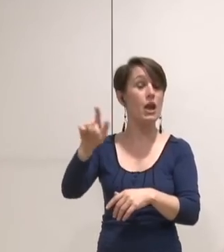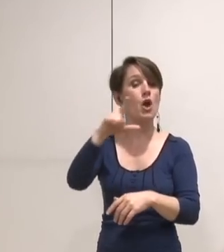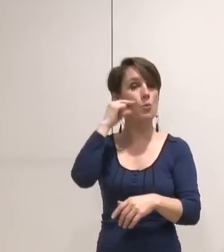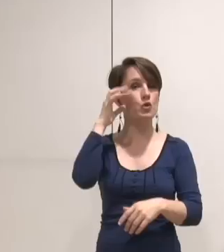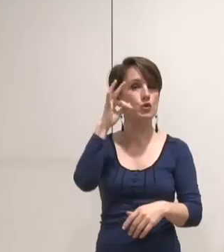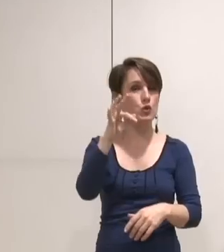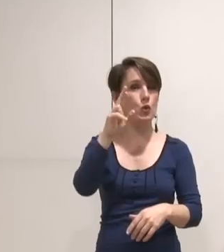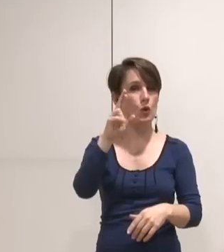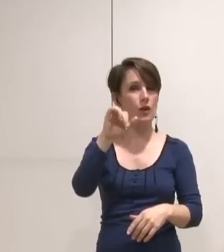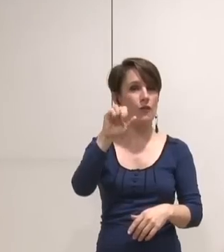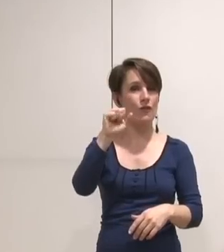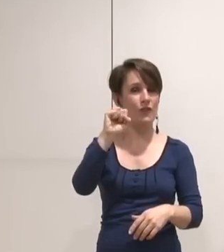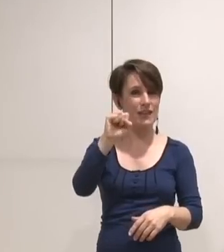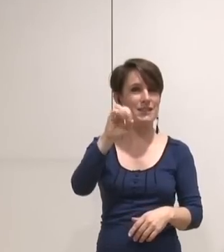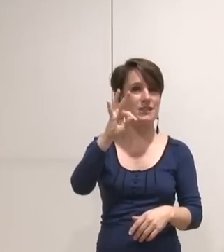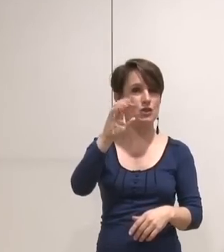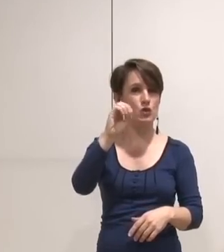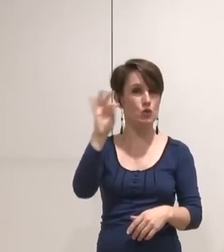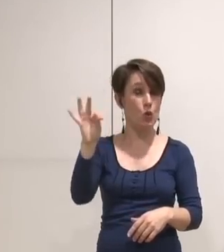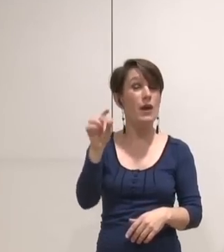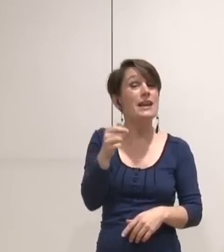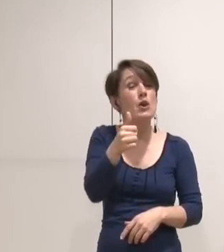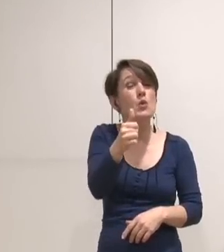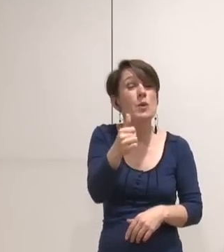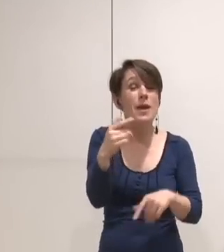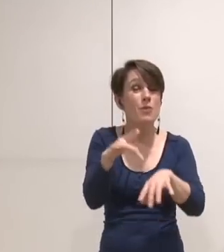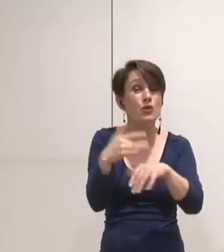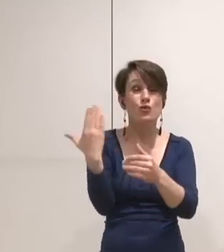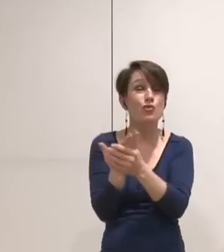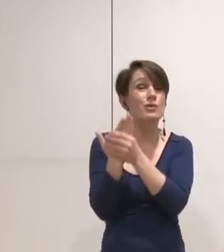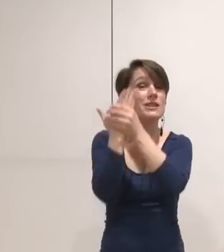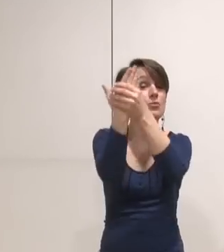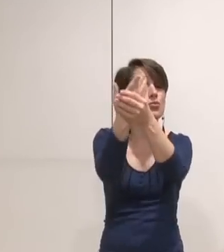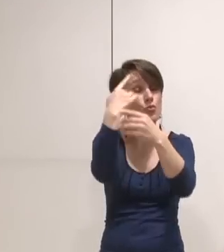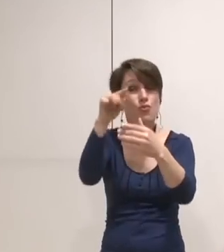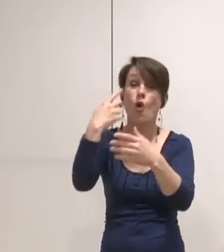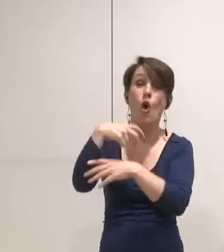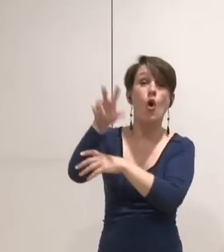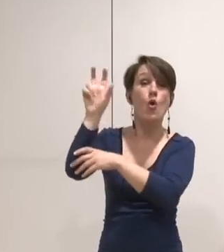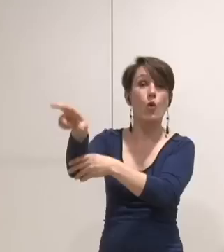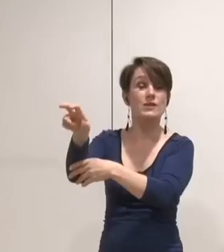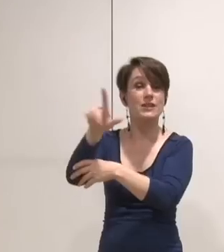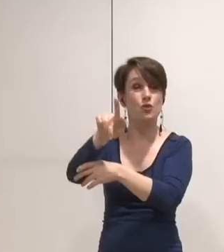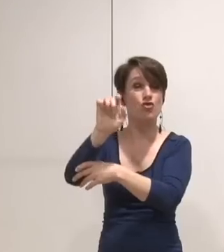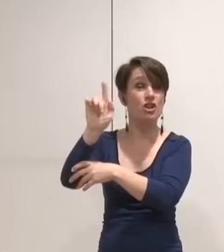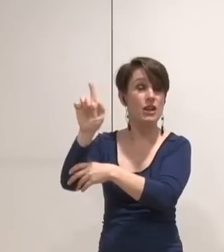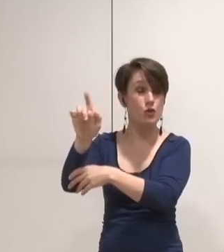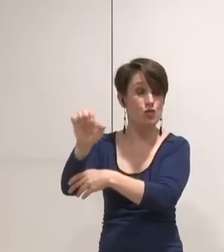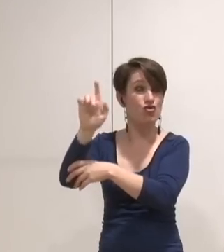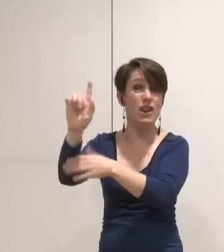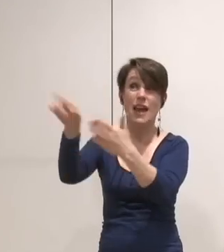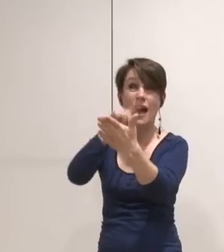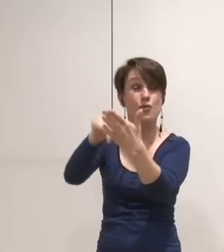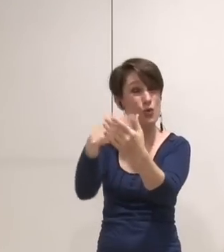le recours au tribunal pour faire annuler la concession vous aviez le choix entre